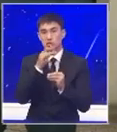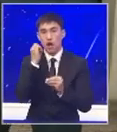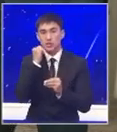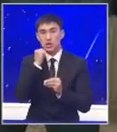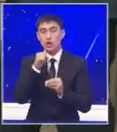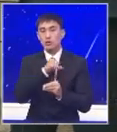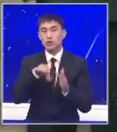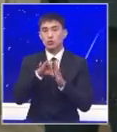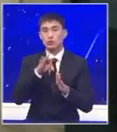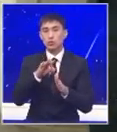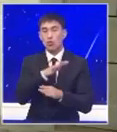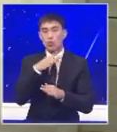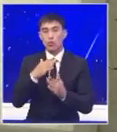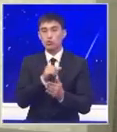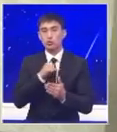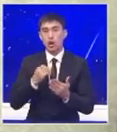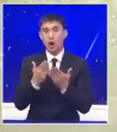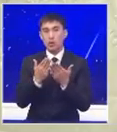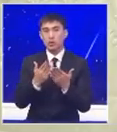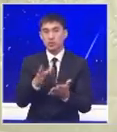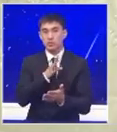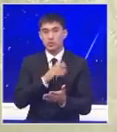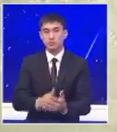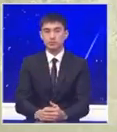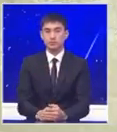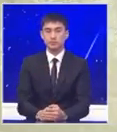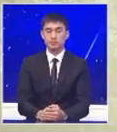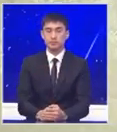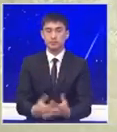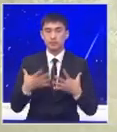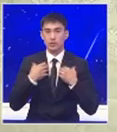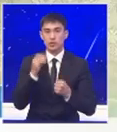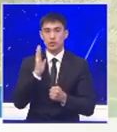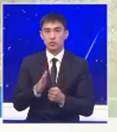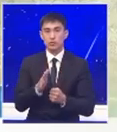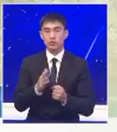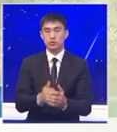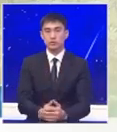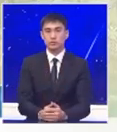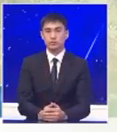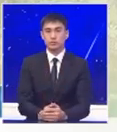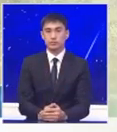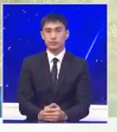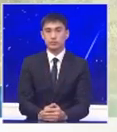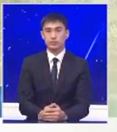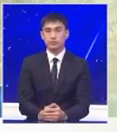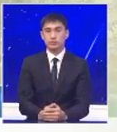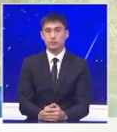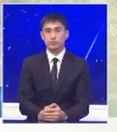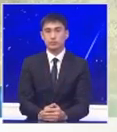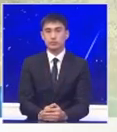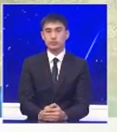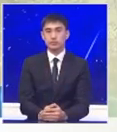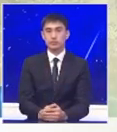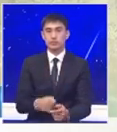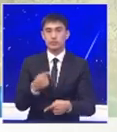қана қоймай, көпке ақ батасын жаудырды. Дедеге салып болса, құлай құбыр берсін. Қосып маның ма,